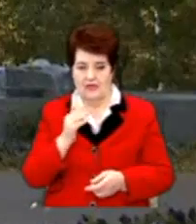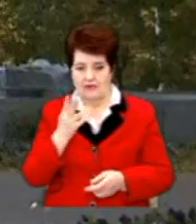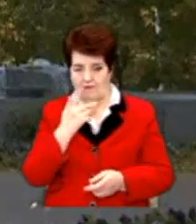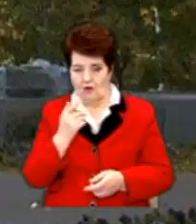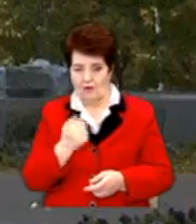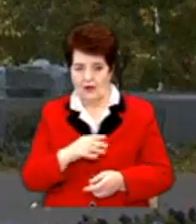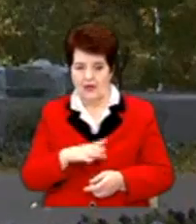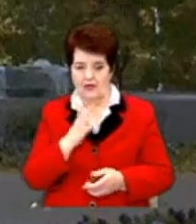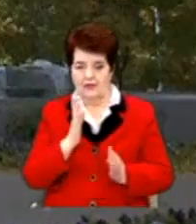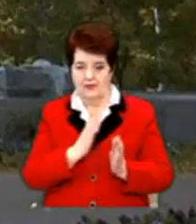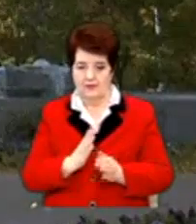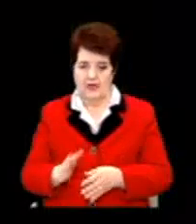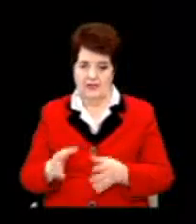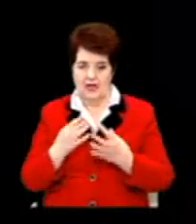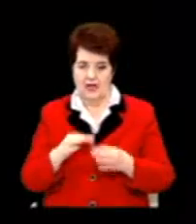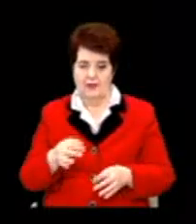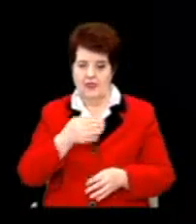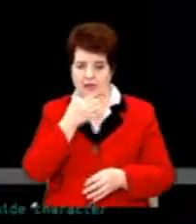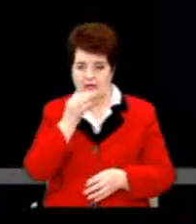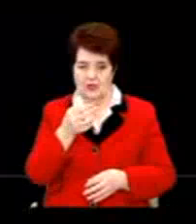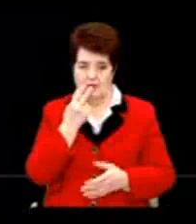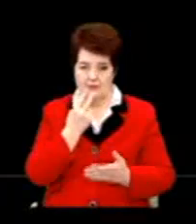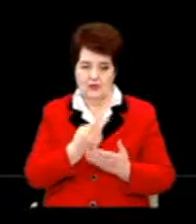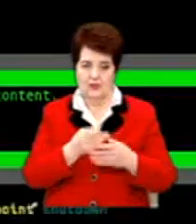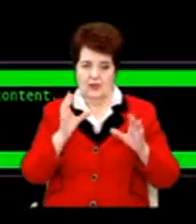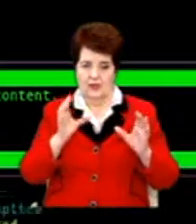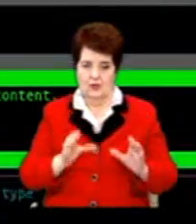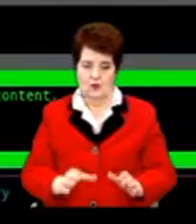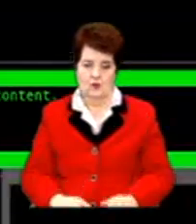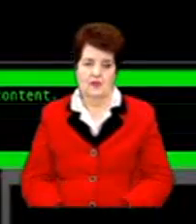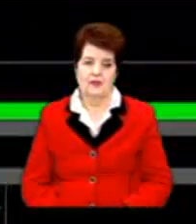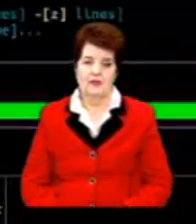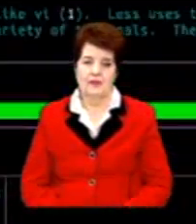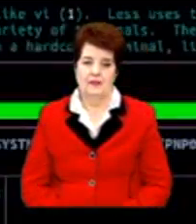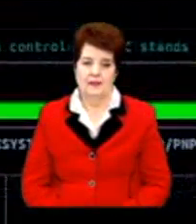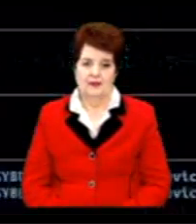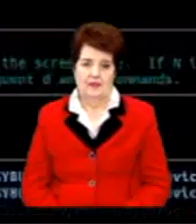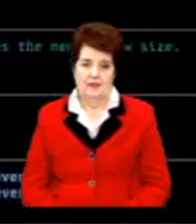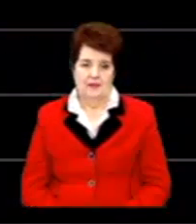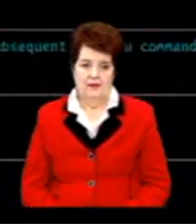fiind obligată să respecte libertatea de exprimare prevăzută în Constituție.